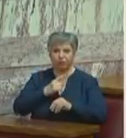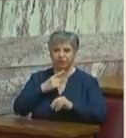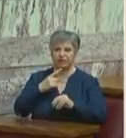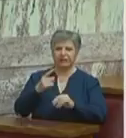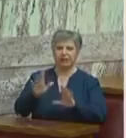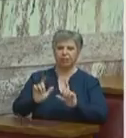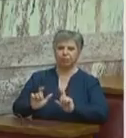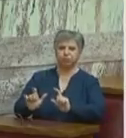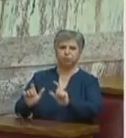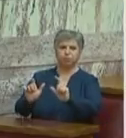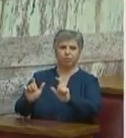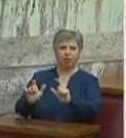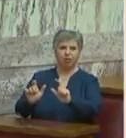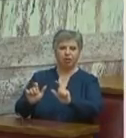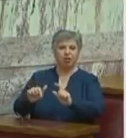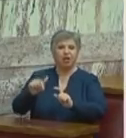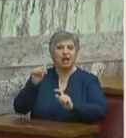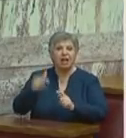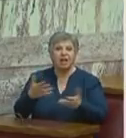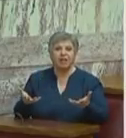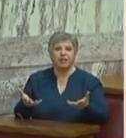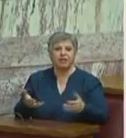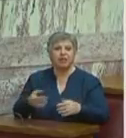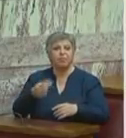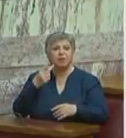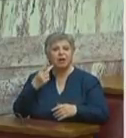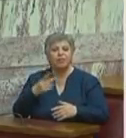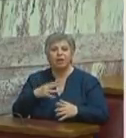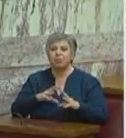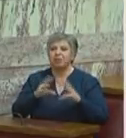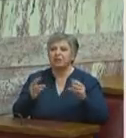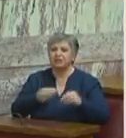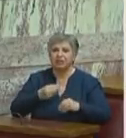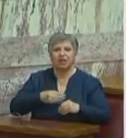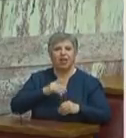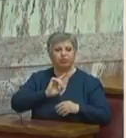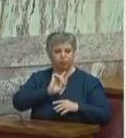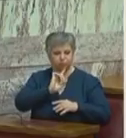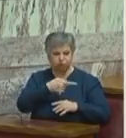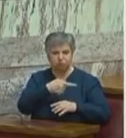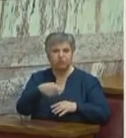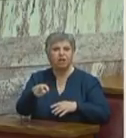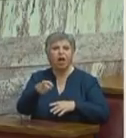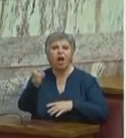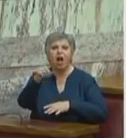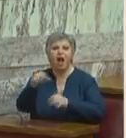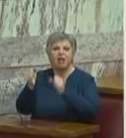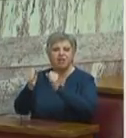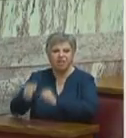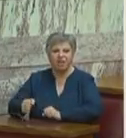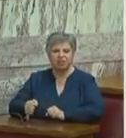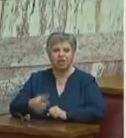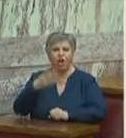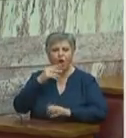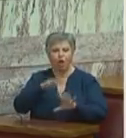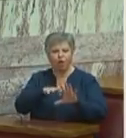παύσεις. Ακόμη και όταν γίνονται τοποθετήσεις και αποσπάσεις τιμωρητικού χαρακτήρα. Γιατί πιστεύουν